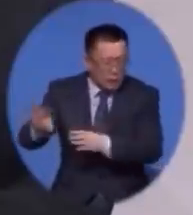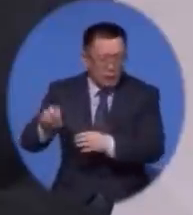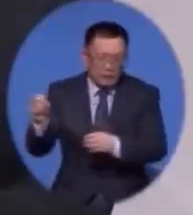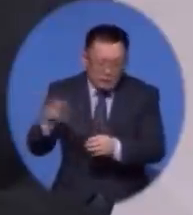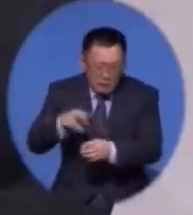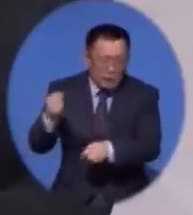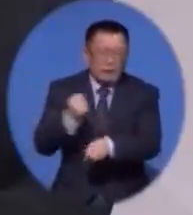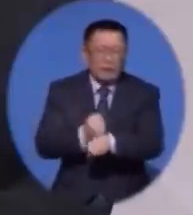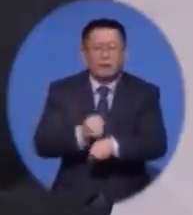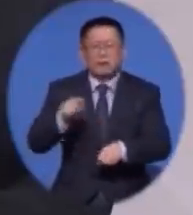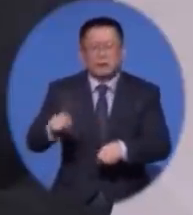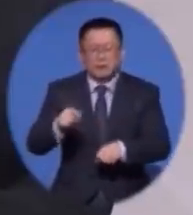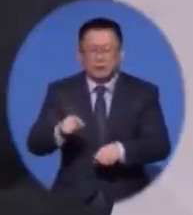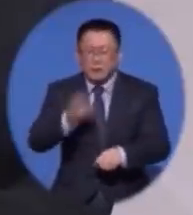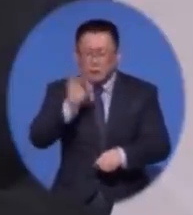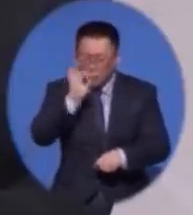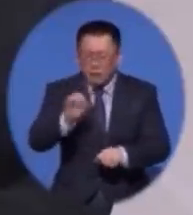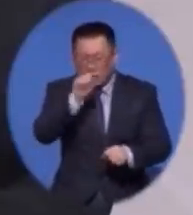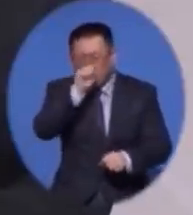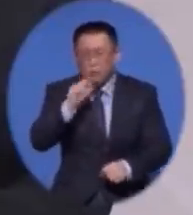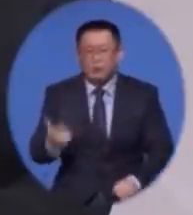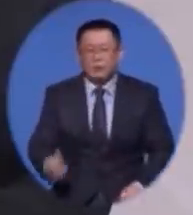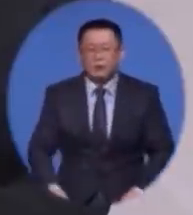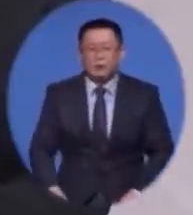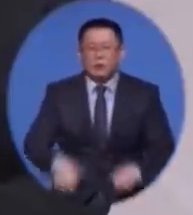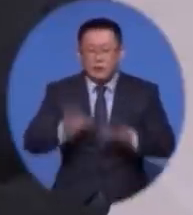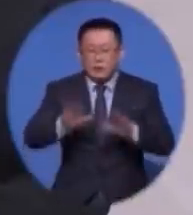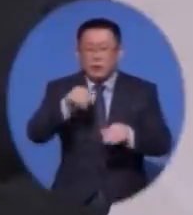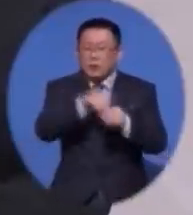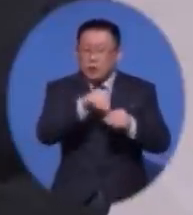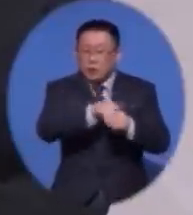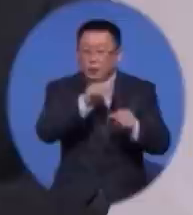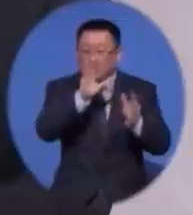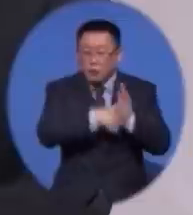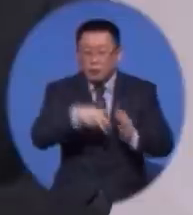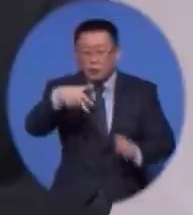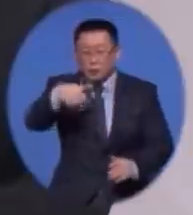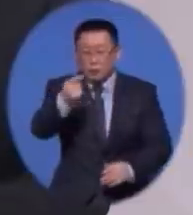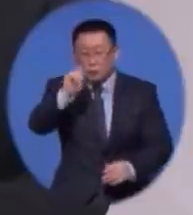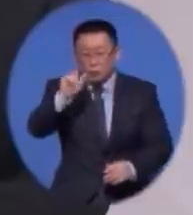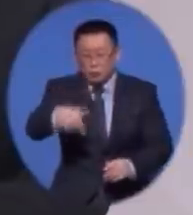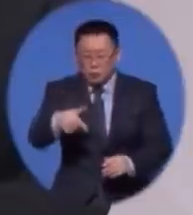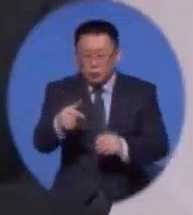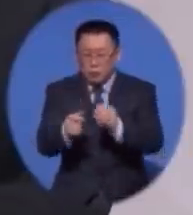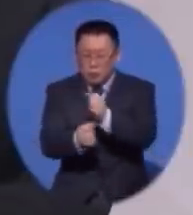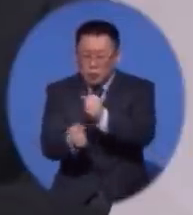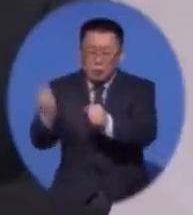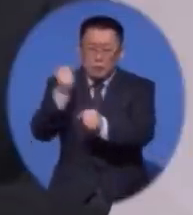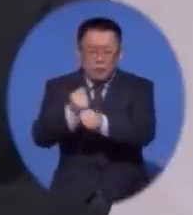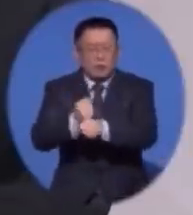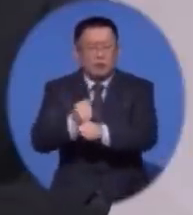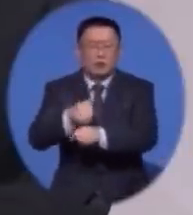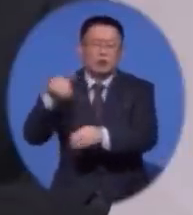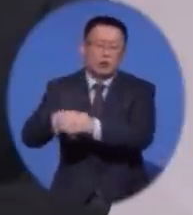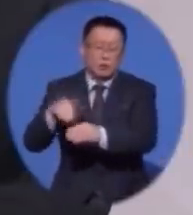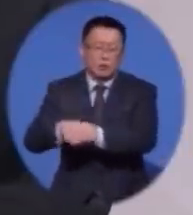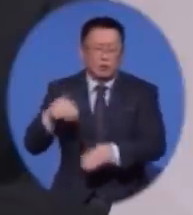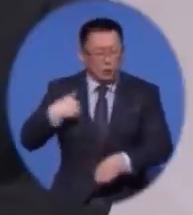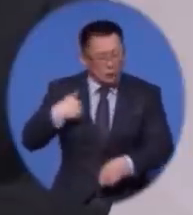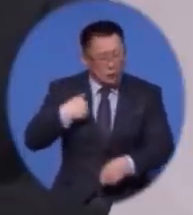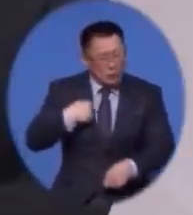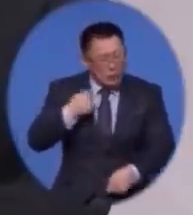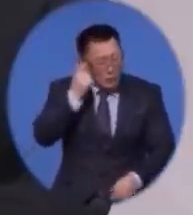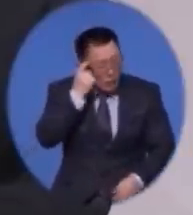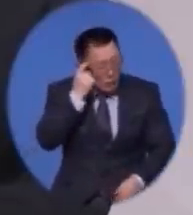하는 거는 보기가 좀안 좋습니다. 이번 선거는 조국을 부활시키려는 선거입니다. 저도 설마